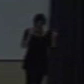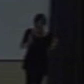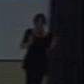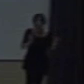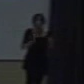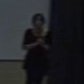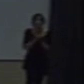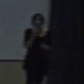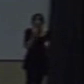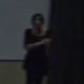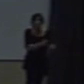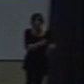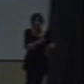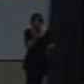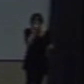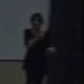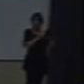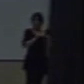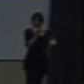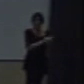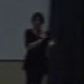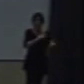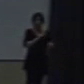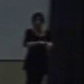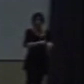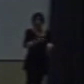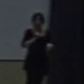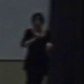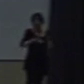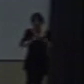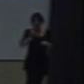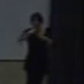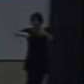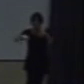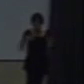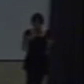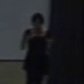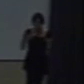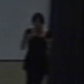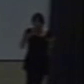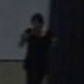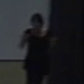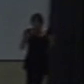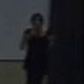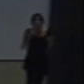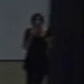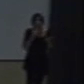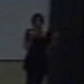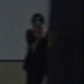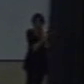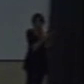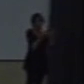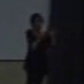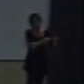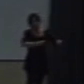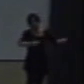pots dedicar a altres coses, però també hi ha un públic que li ocupa un espai a Twitter que no dedicarà mai el seu temps a llegir 1000 paraules sobre qualsevol d'aquests temes. Aleshores, bueno,